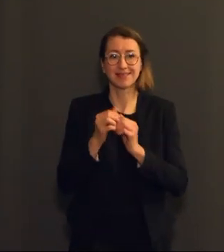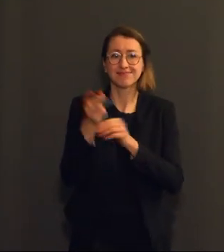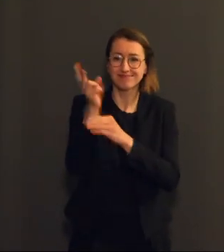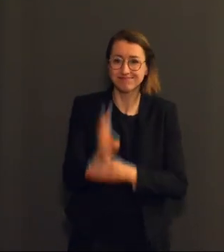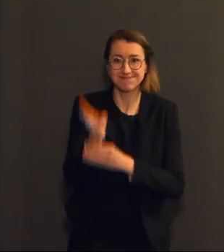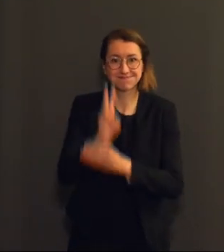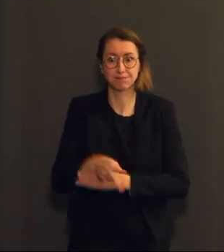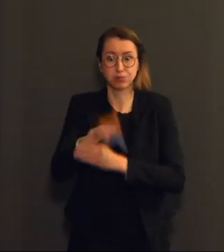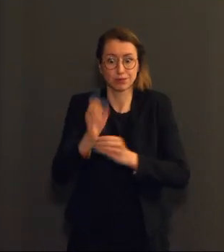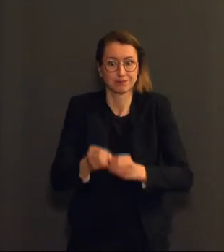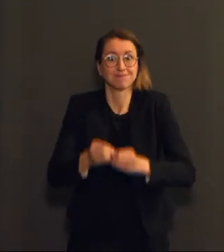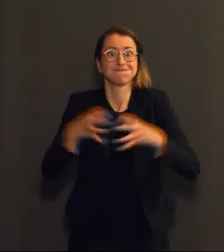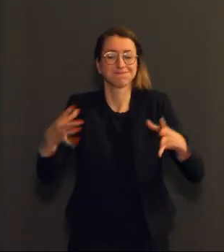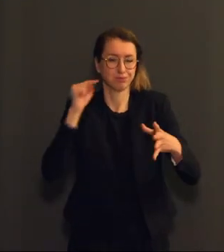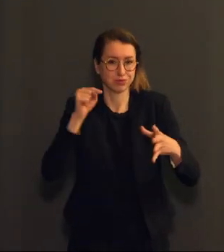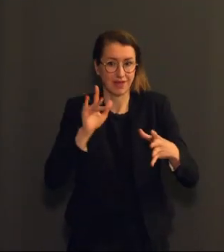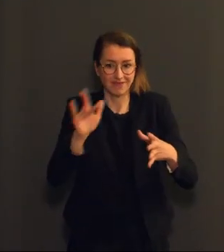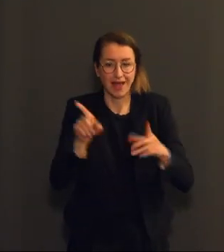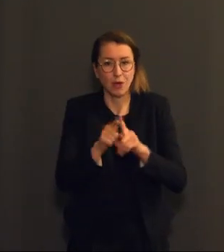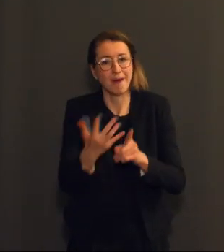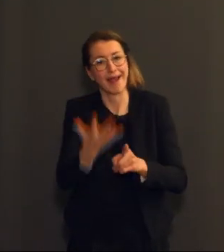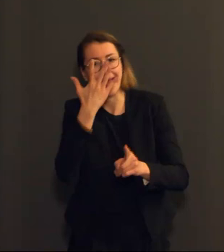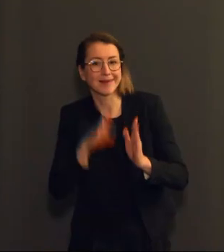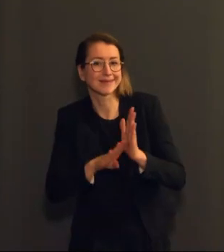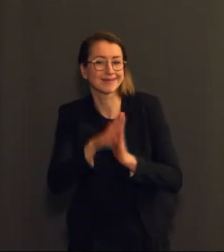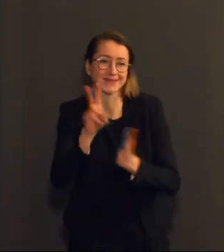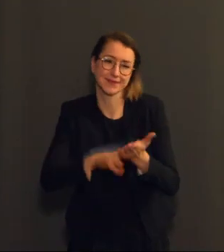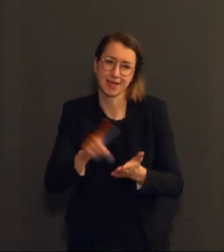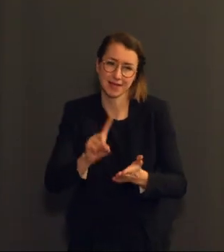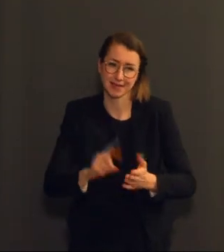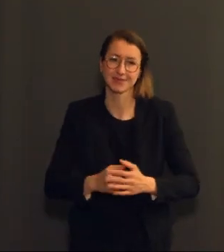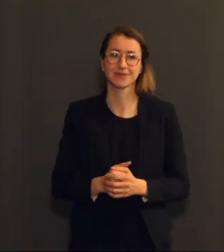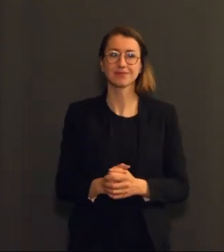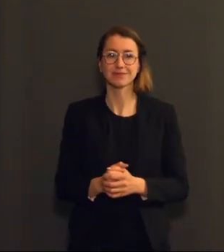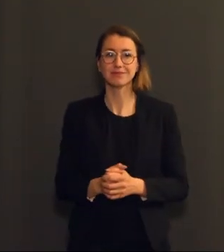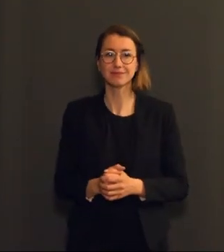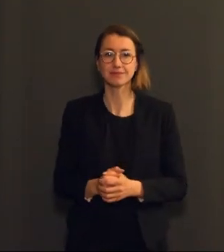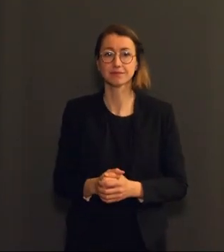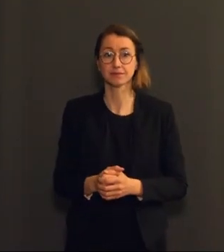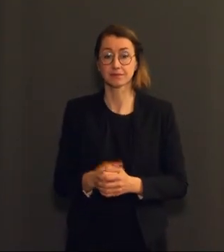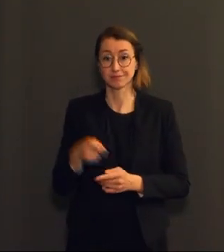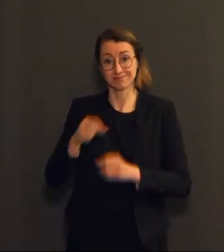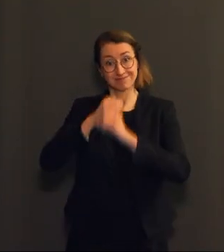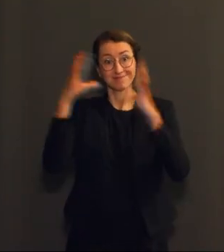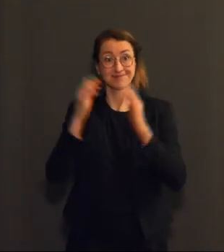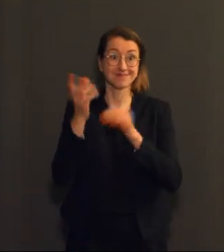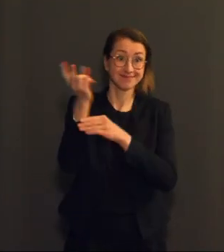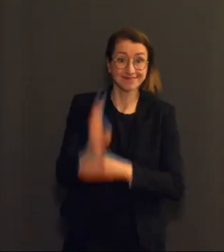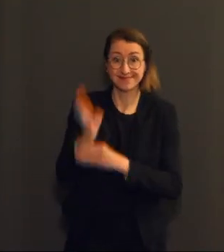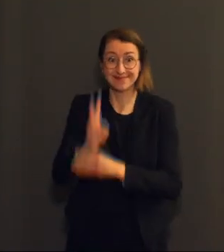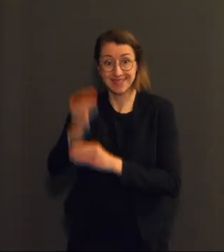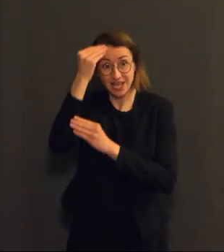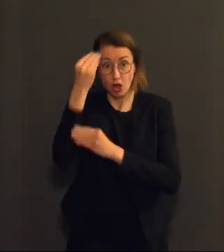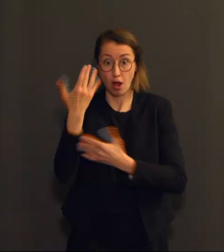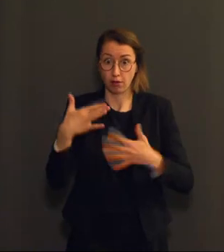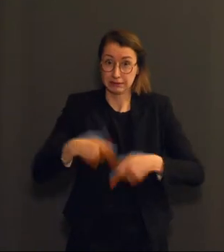que les écoles sont probablement un des endroits, si pas l'endroit, dans lequel le volume de testing et son intensité est la plus grande